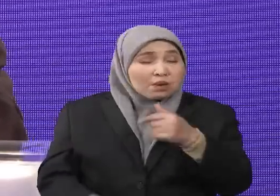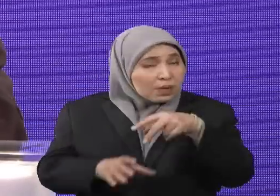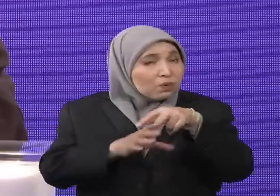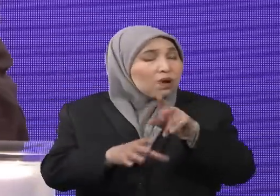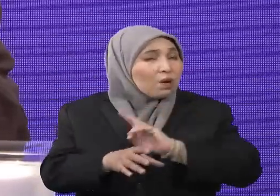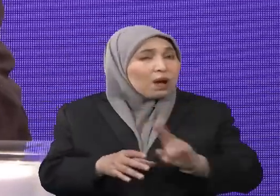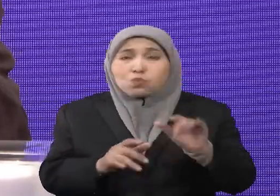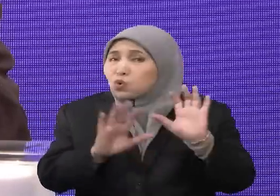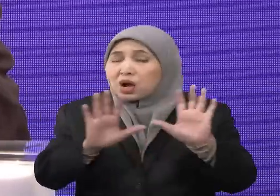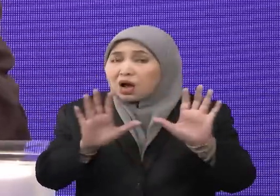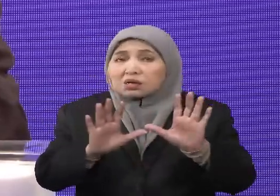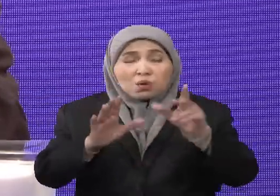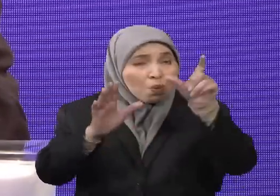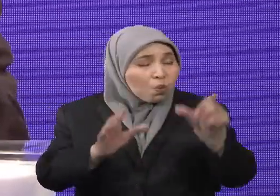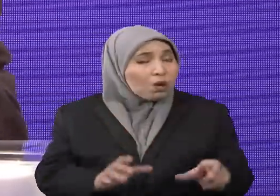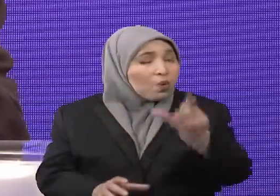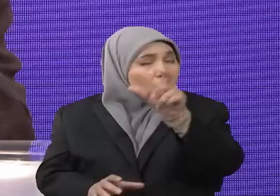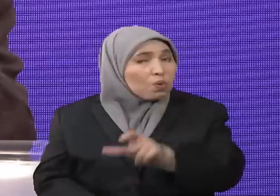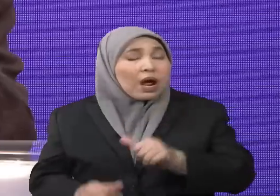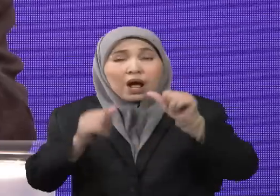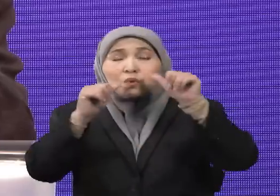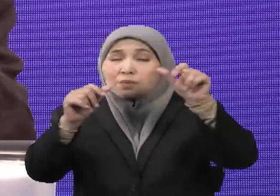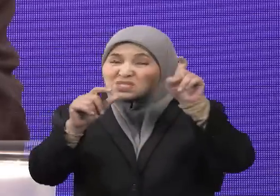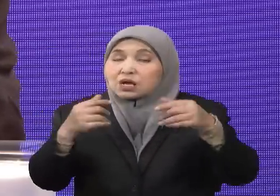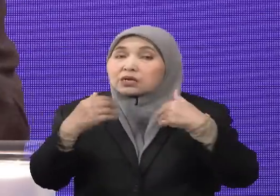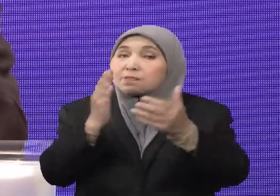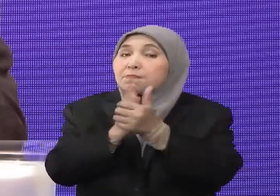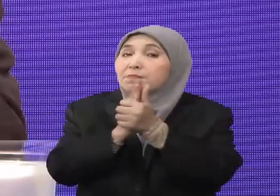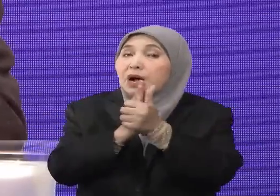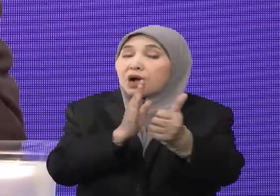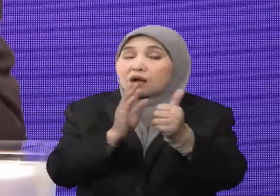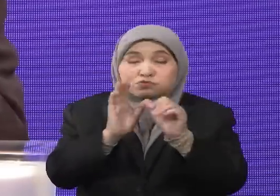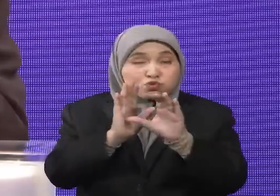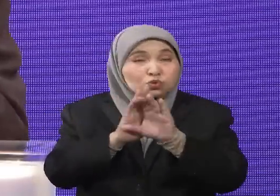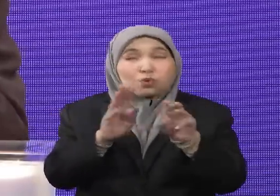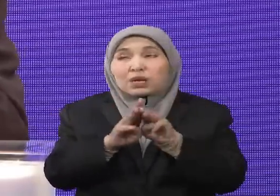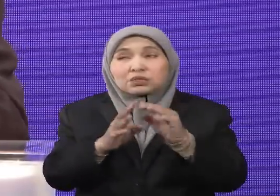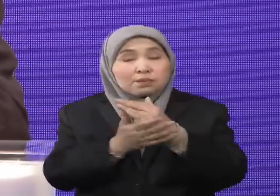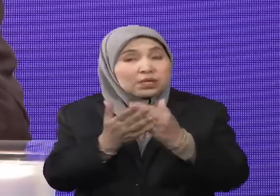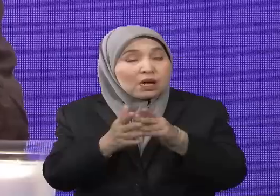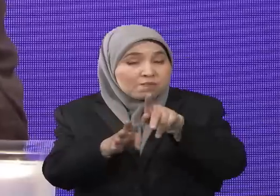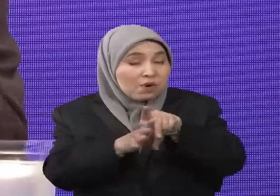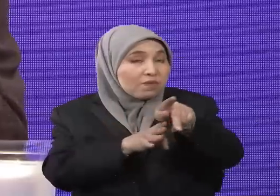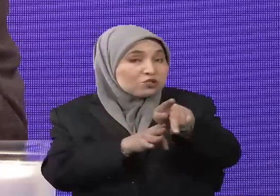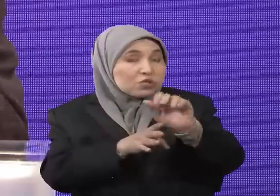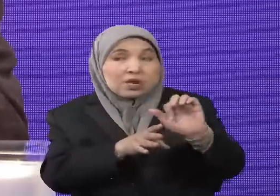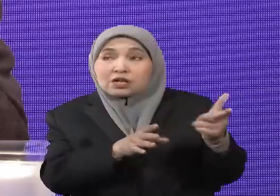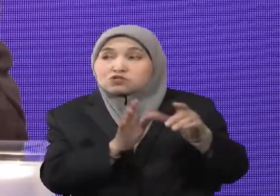Wawan yang perlu Tafsir dan juga melihat karena ada maka dia suatu seperti bidang profesional